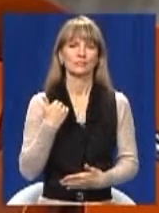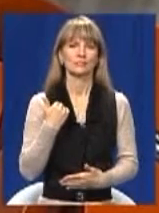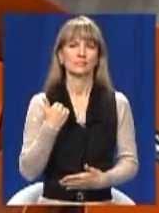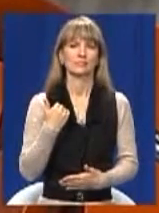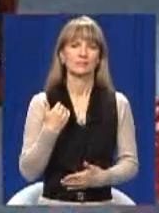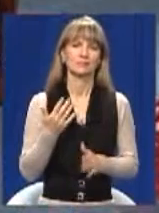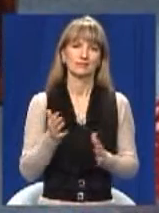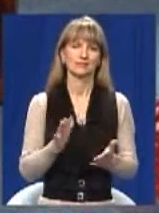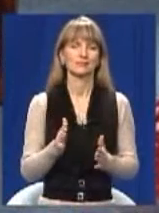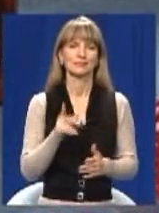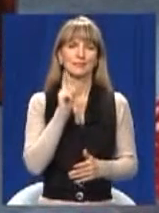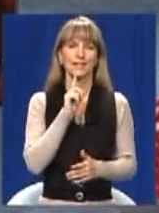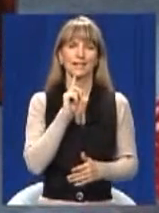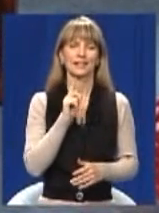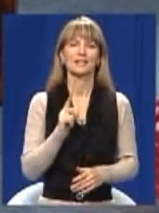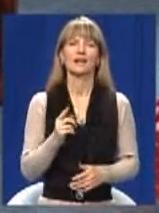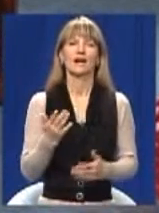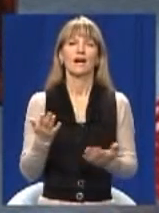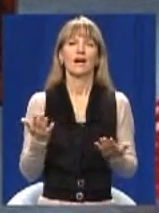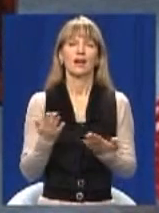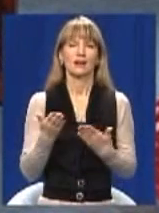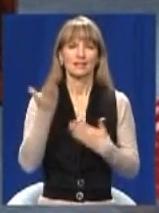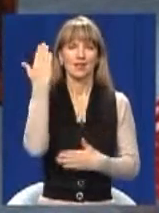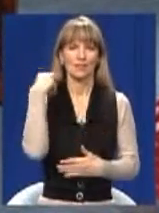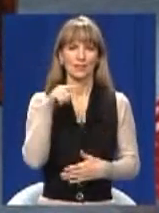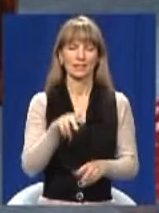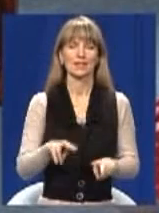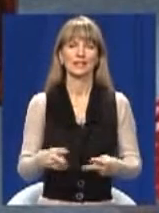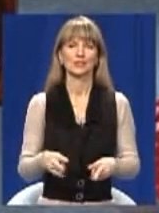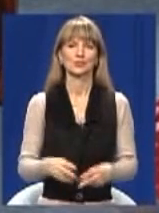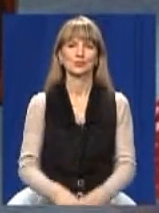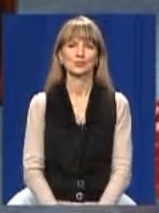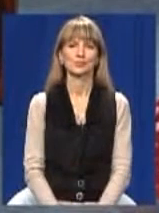Ні. Ага, як давно?